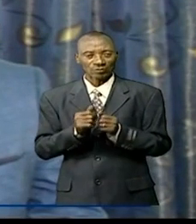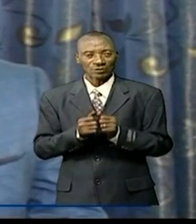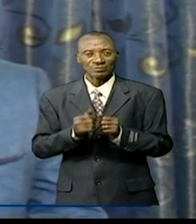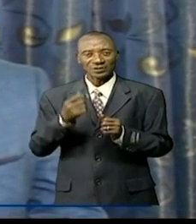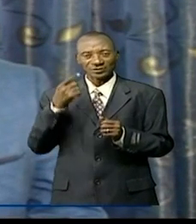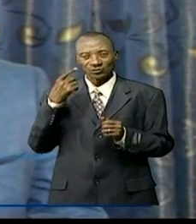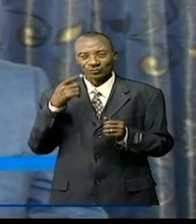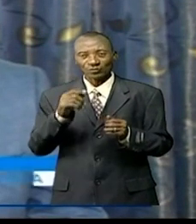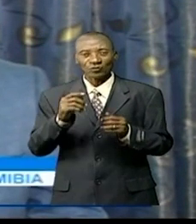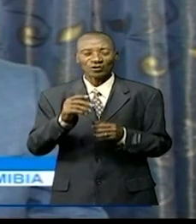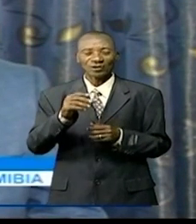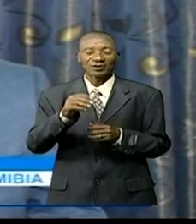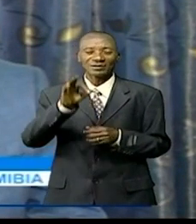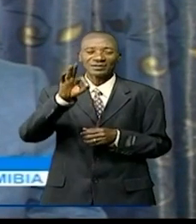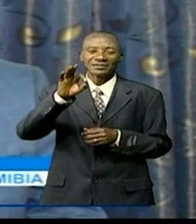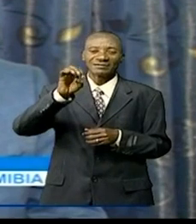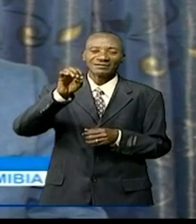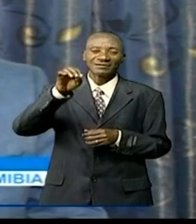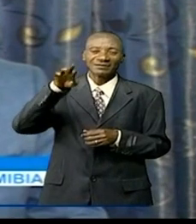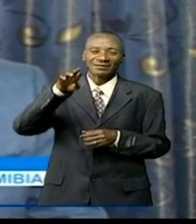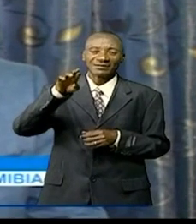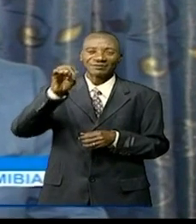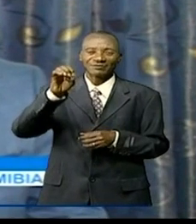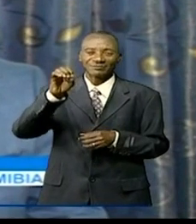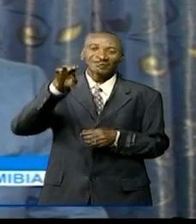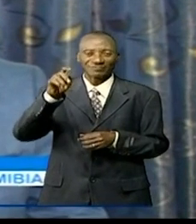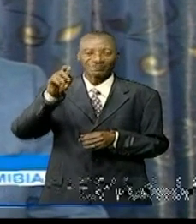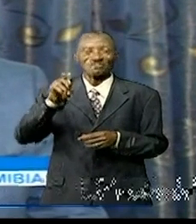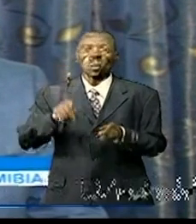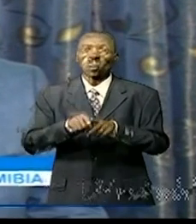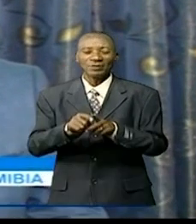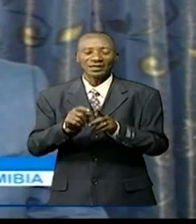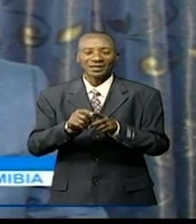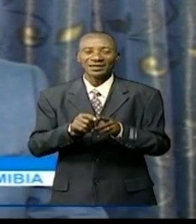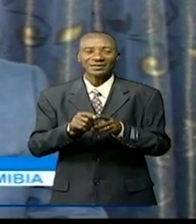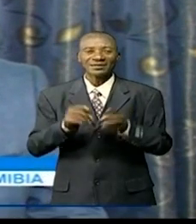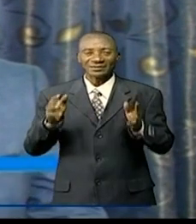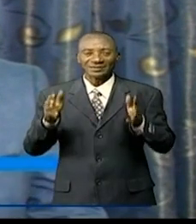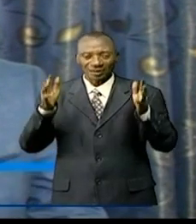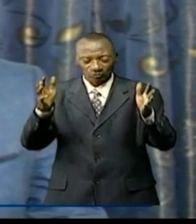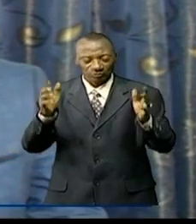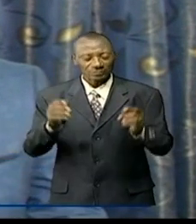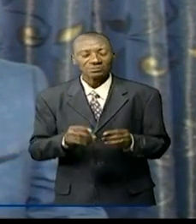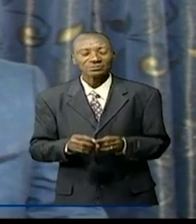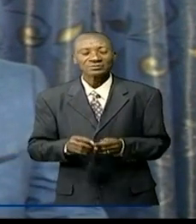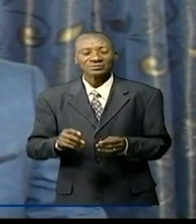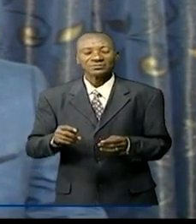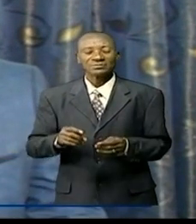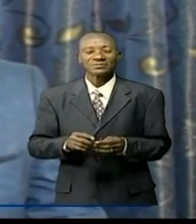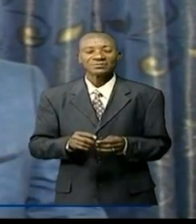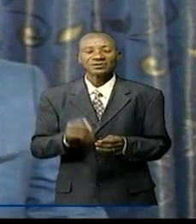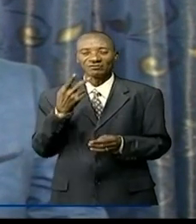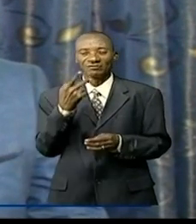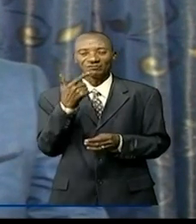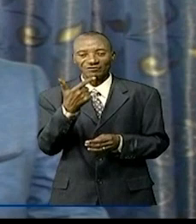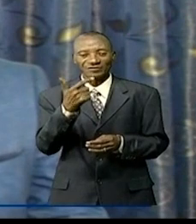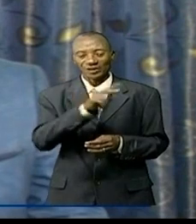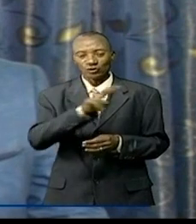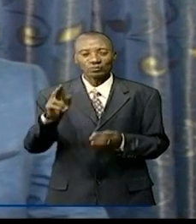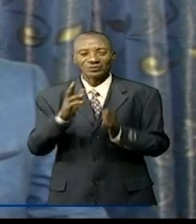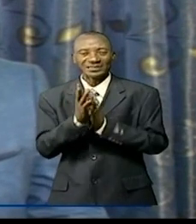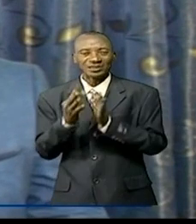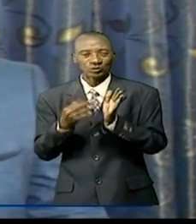multinodal, OGFREM en sigle, avait conclu en date du 27 juillet 2018